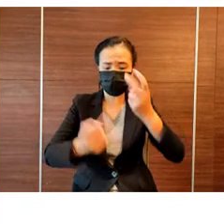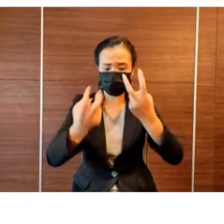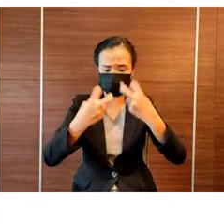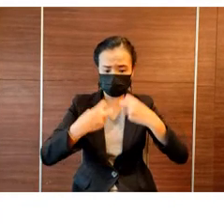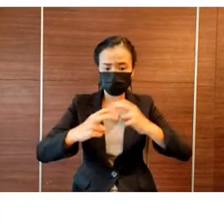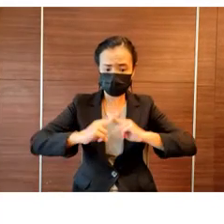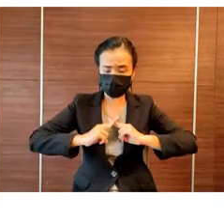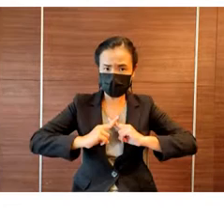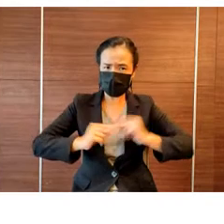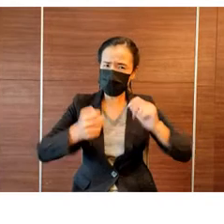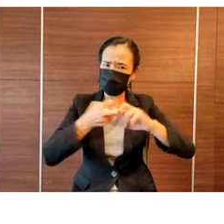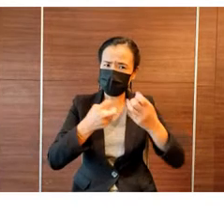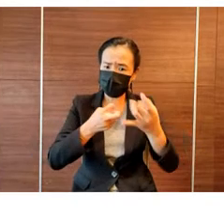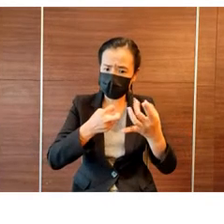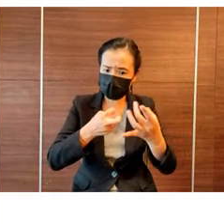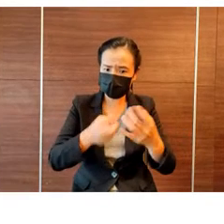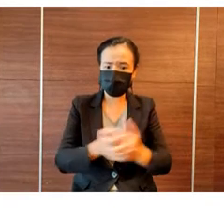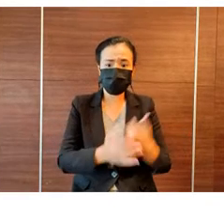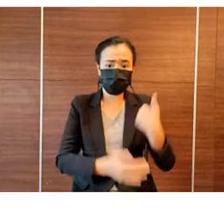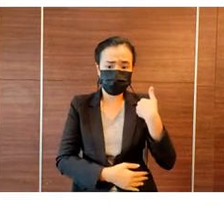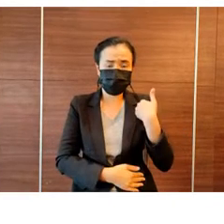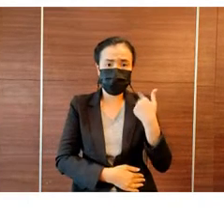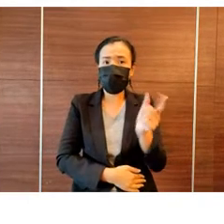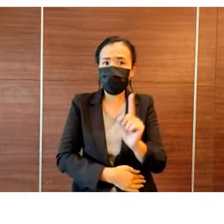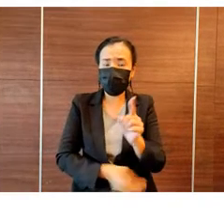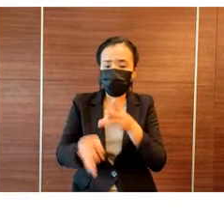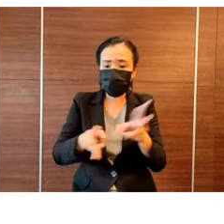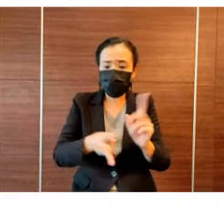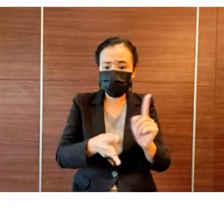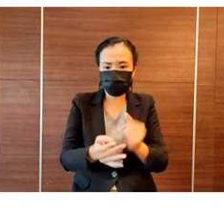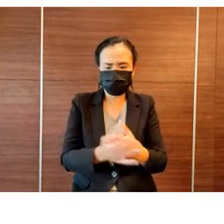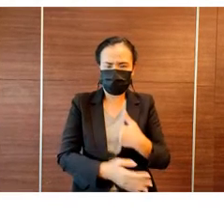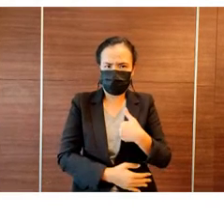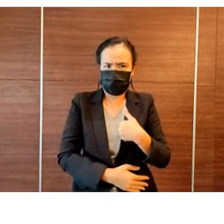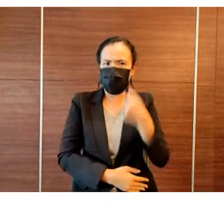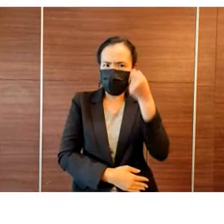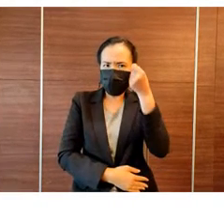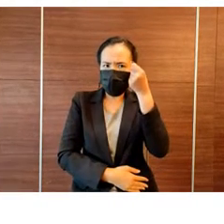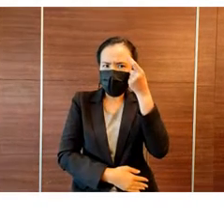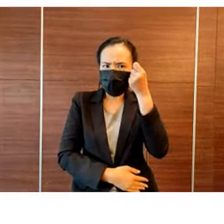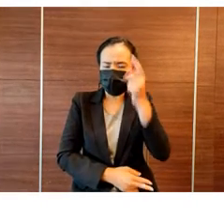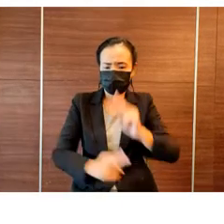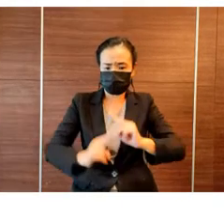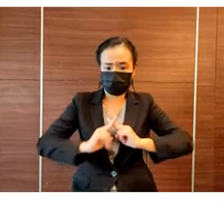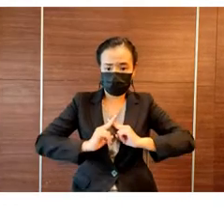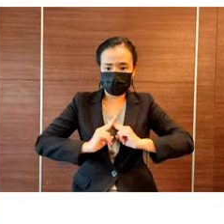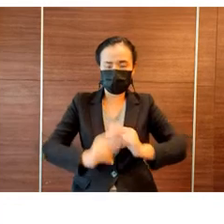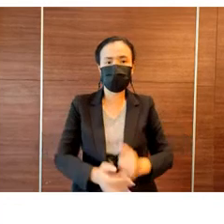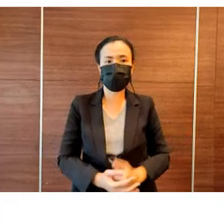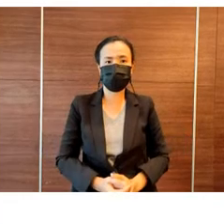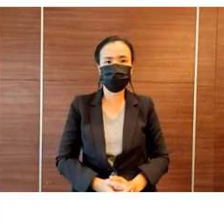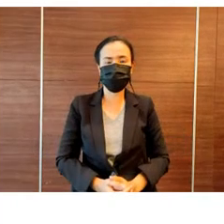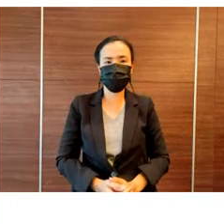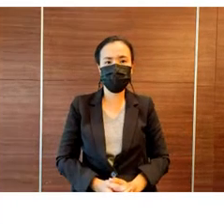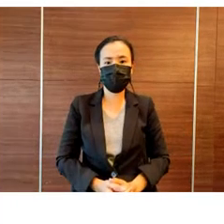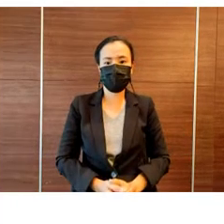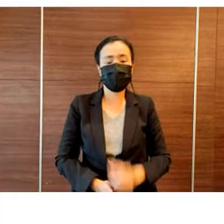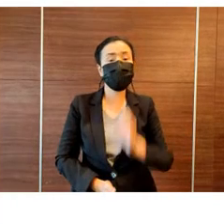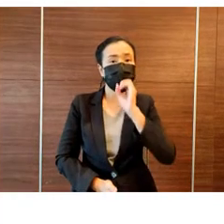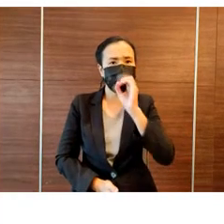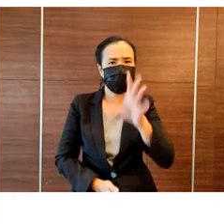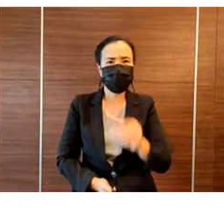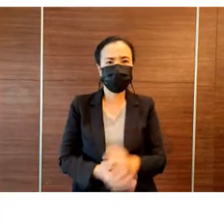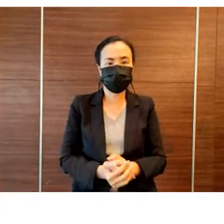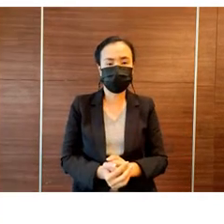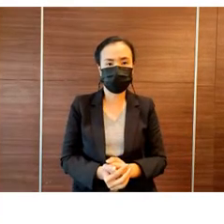มันเกิดอะไรกับเขาแค่ไหนมันมีช่องทางอะไรให้เขาได้มีความทำความเข้าใจตัวเองเพราะว่าไอ้สิ่งที่จ๋าบอกว่ามันเป็นน